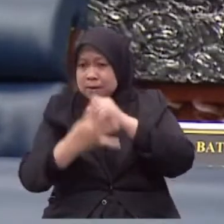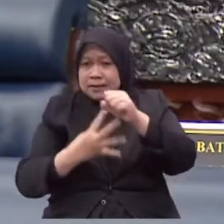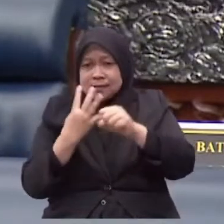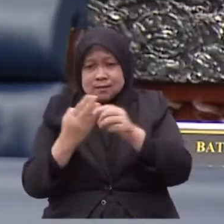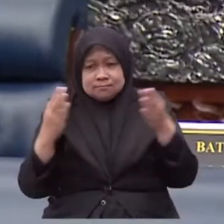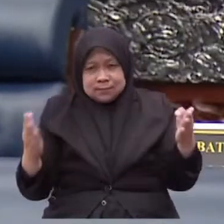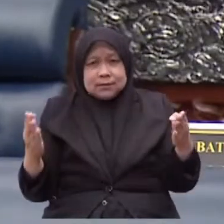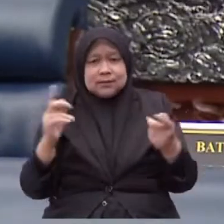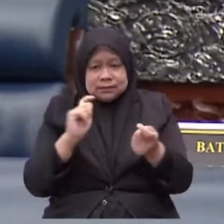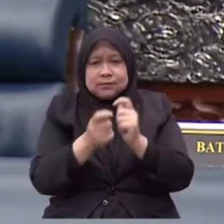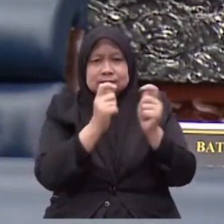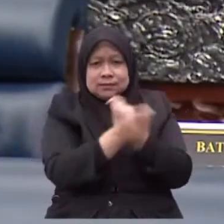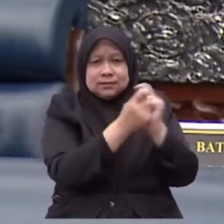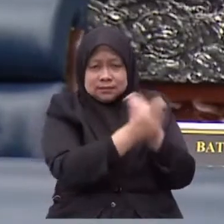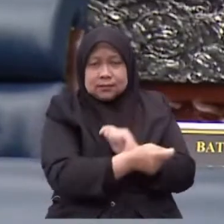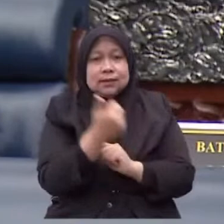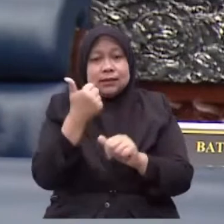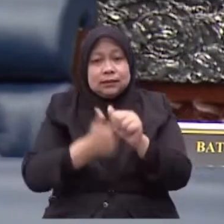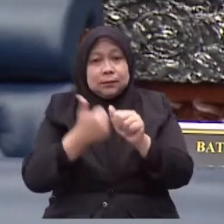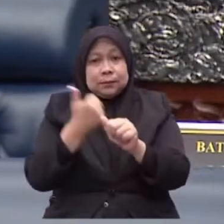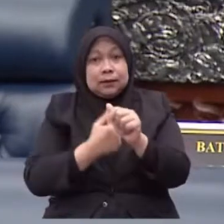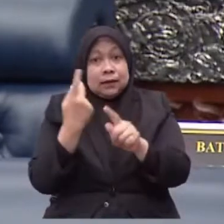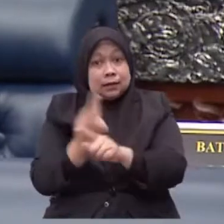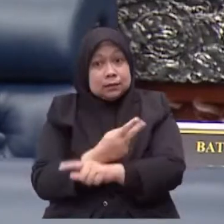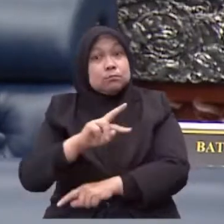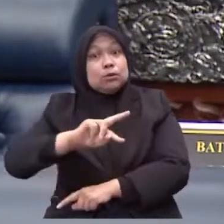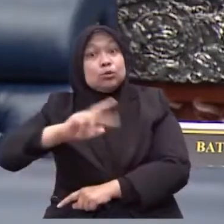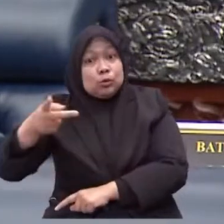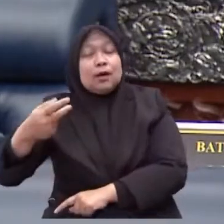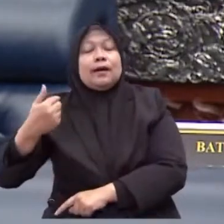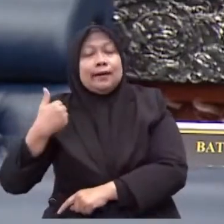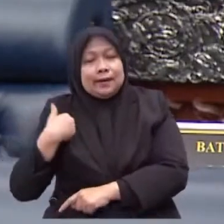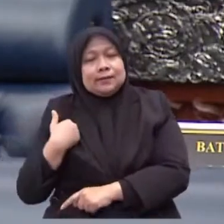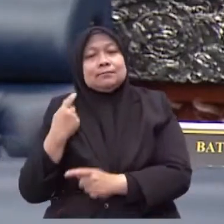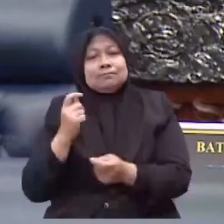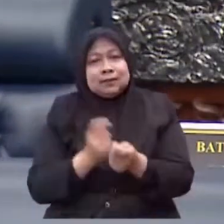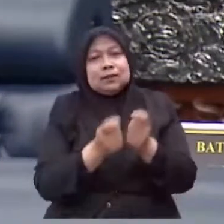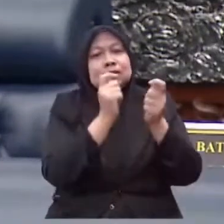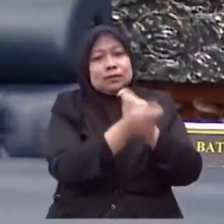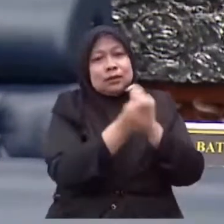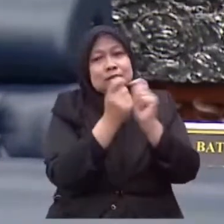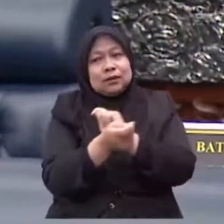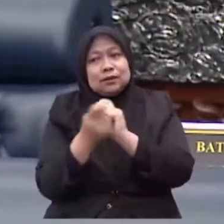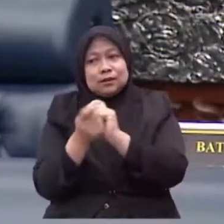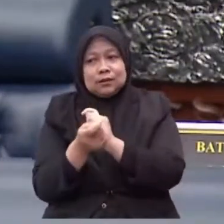3 menteri bertukar-tuka dan setiap kali kita bertukar ada penukaran